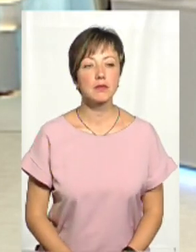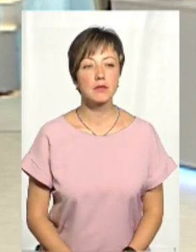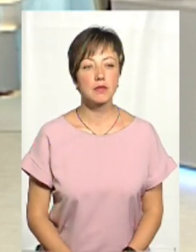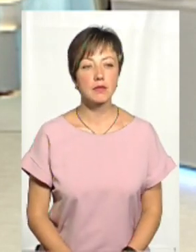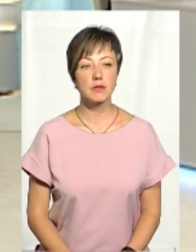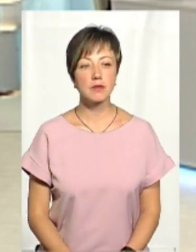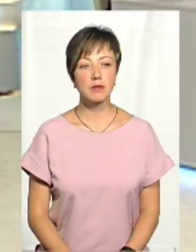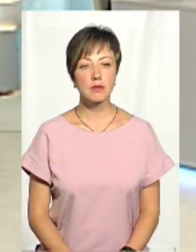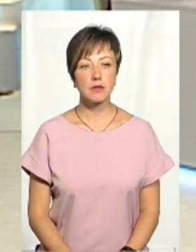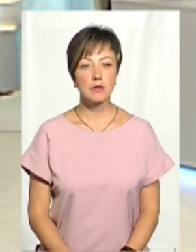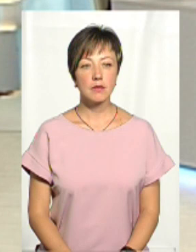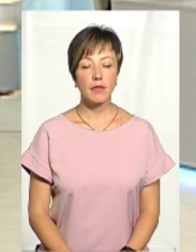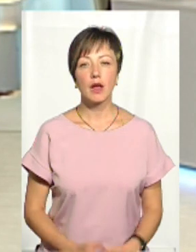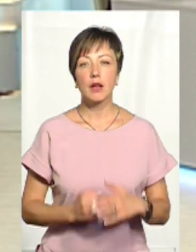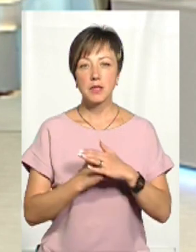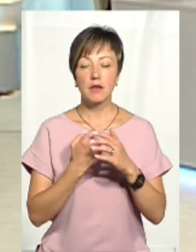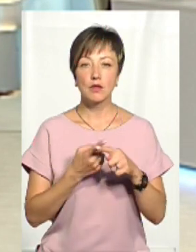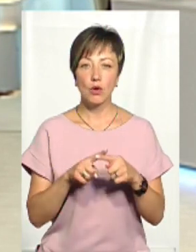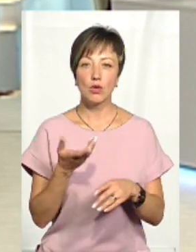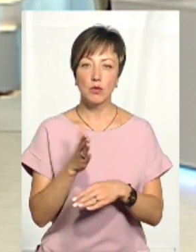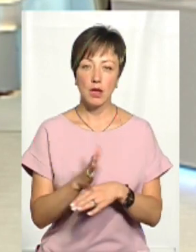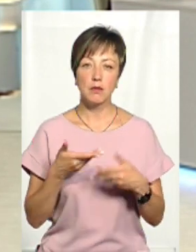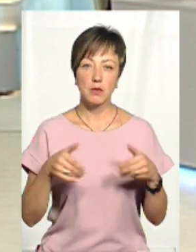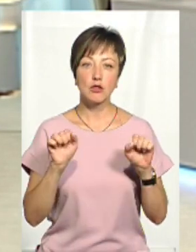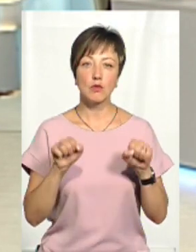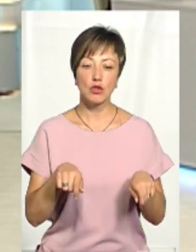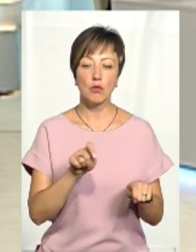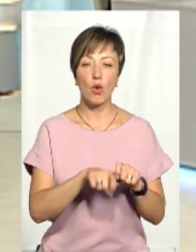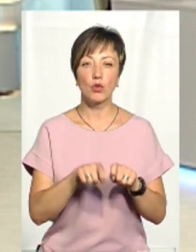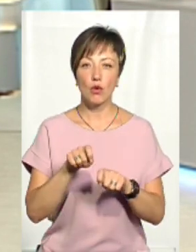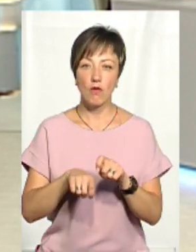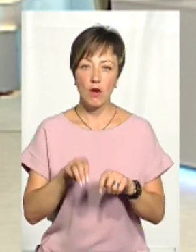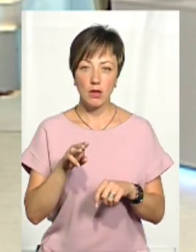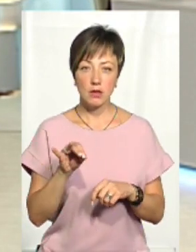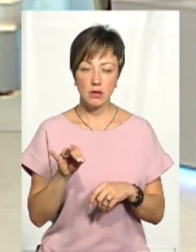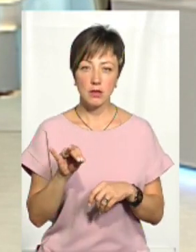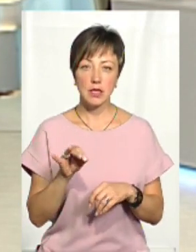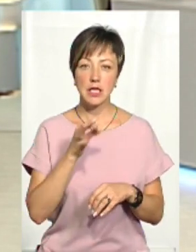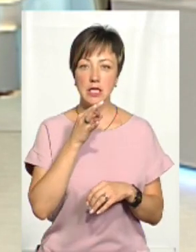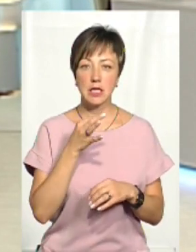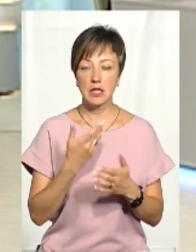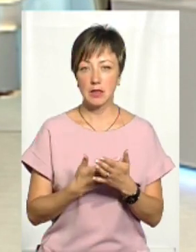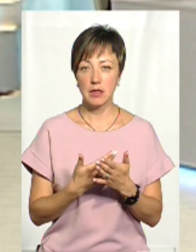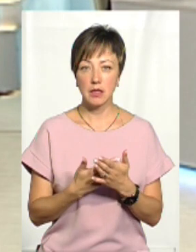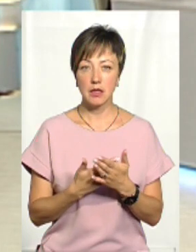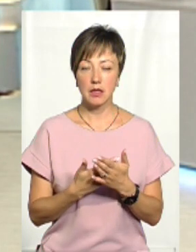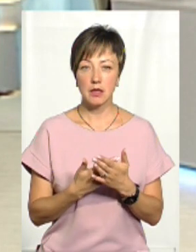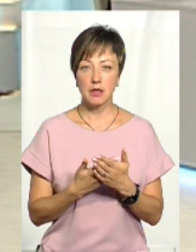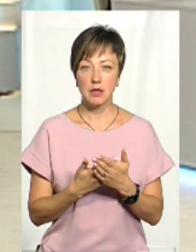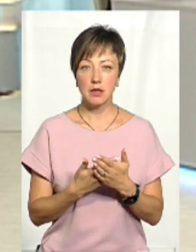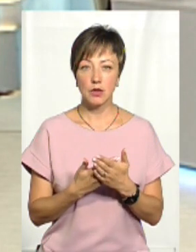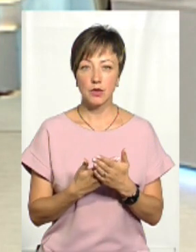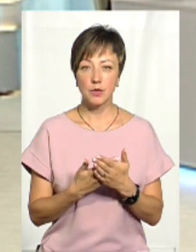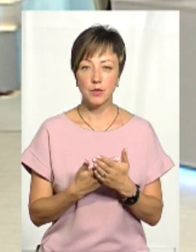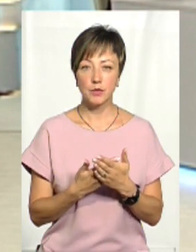на підставі оцього розпорядження ми зможемо проконтролювати і, скажімо так,